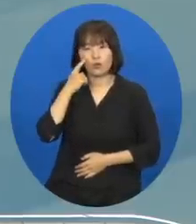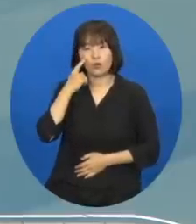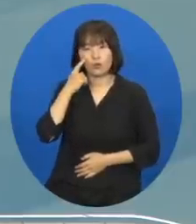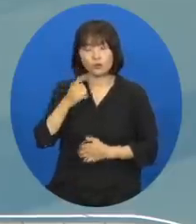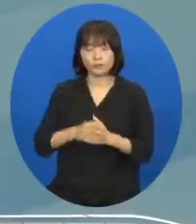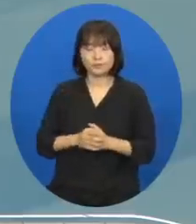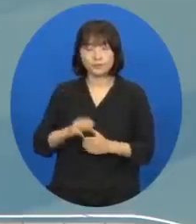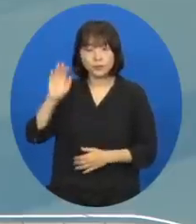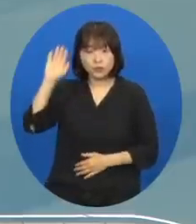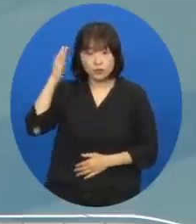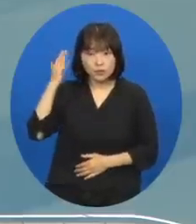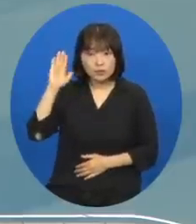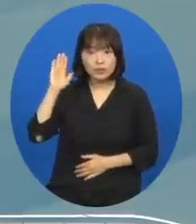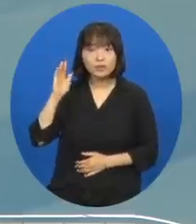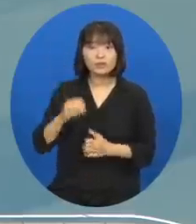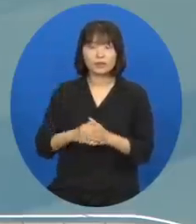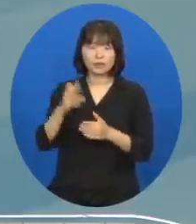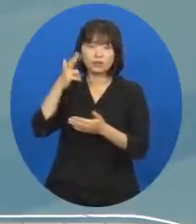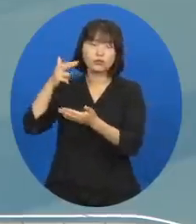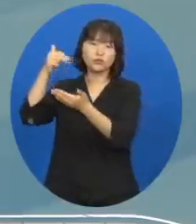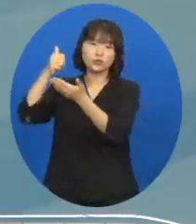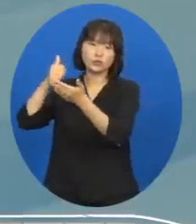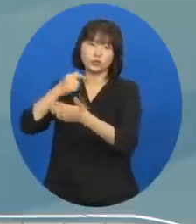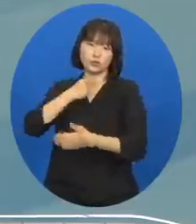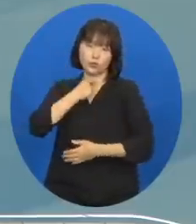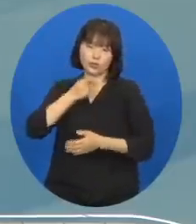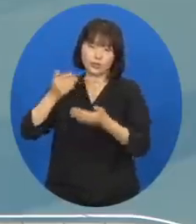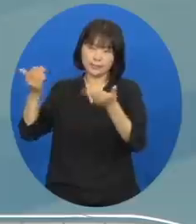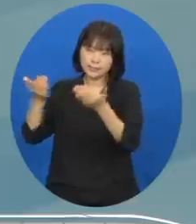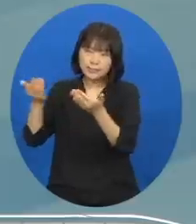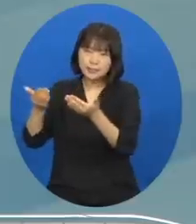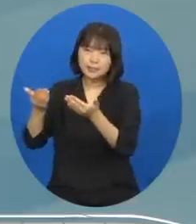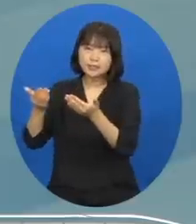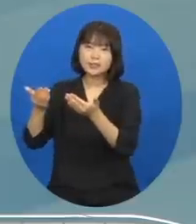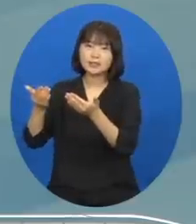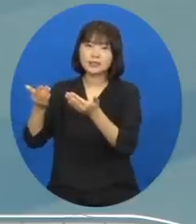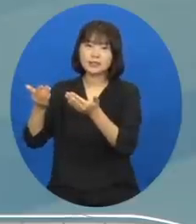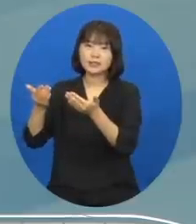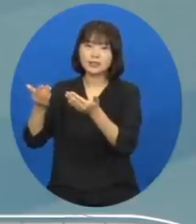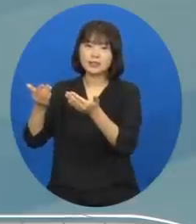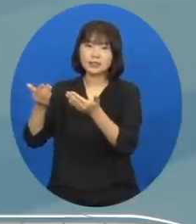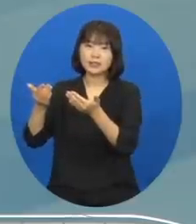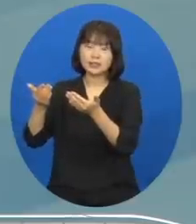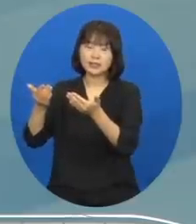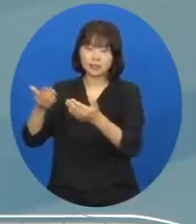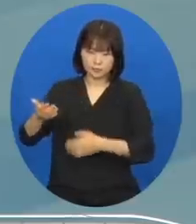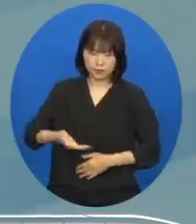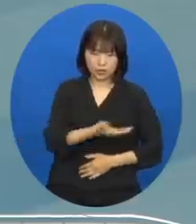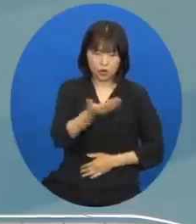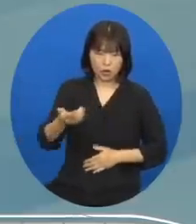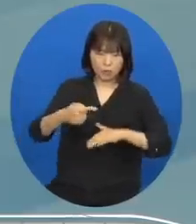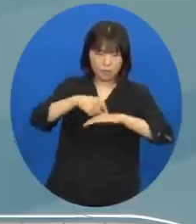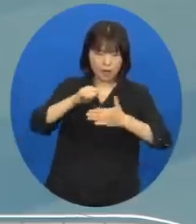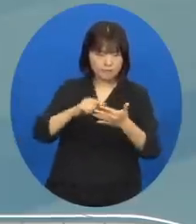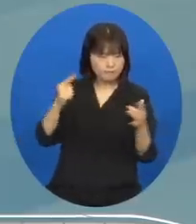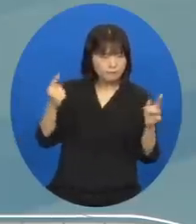최근에 주님 원하시는 일이니까 그러니까 여러분의 마음까지